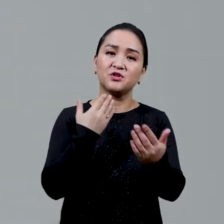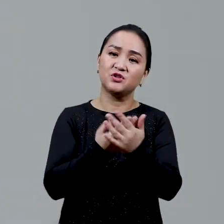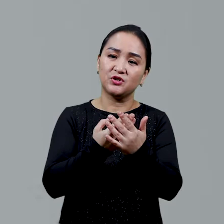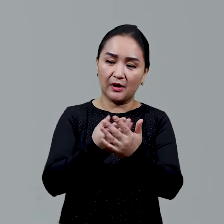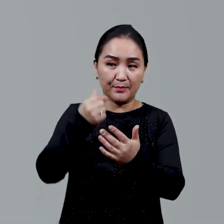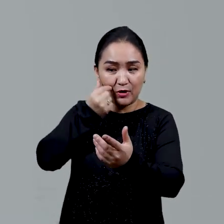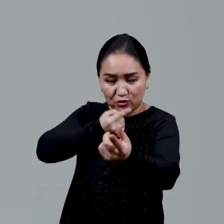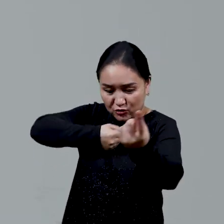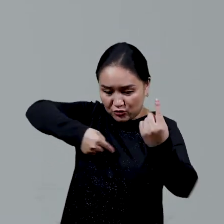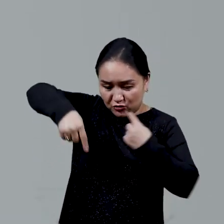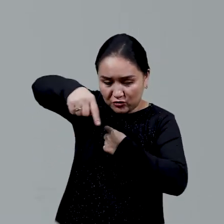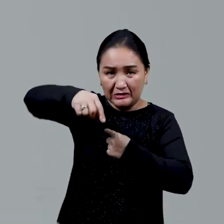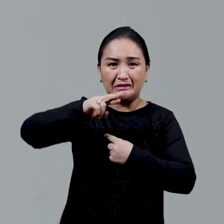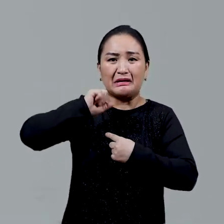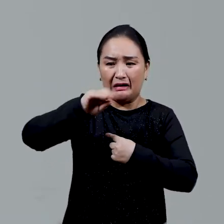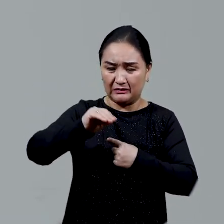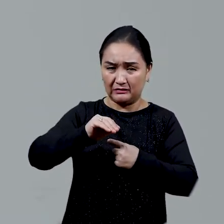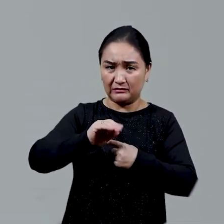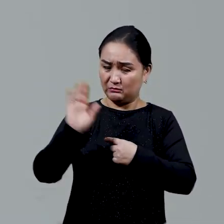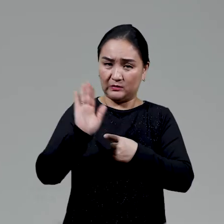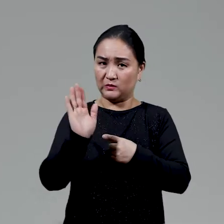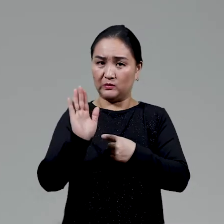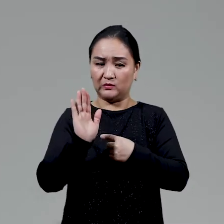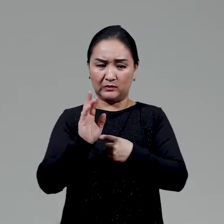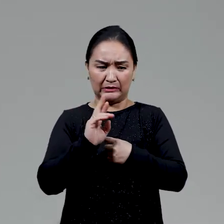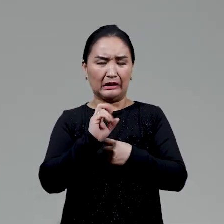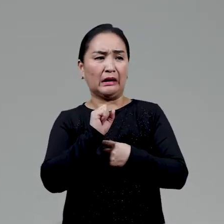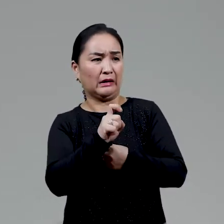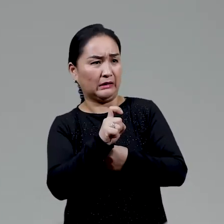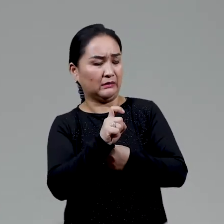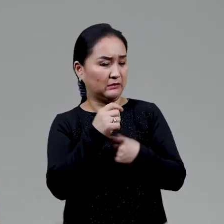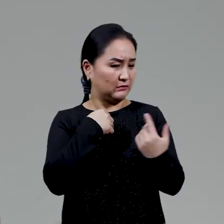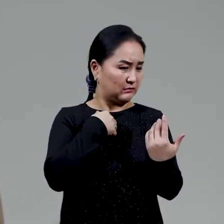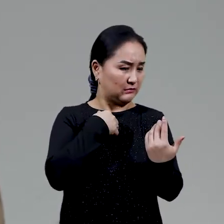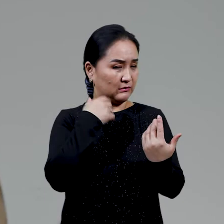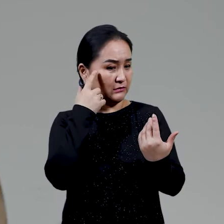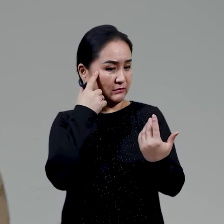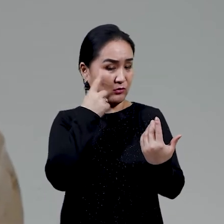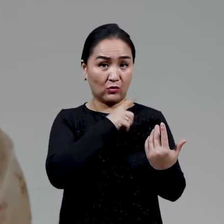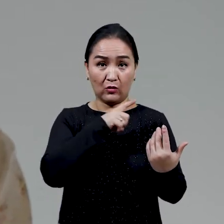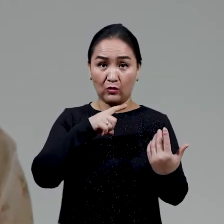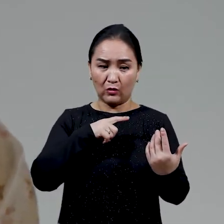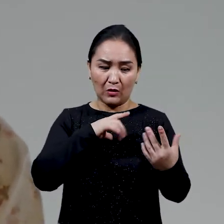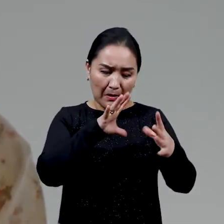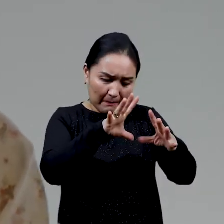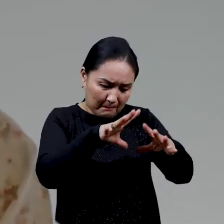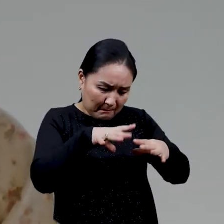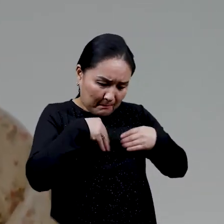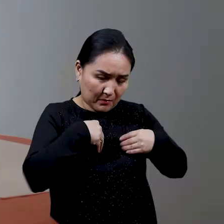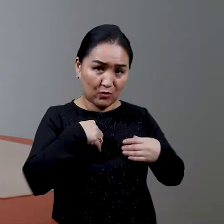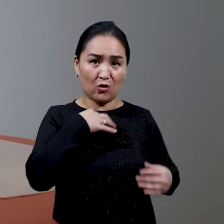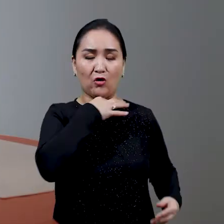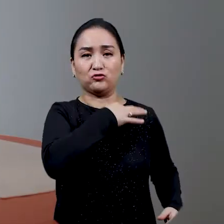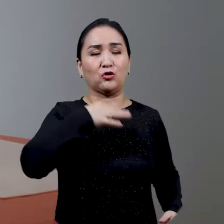Одоо ингээл оронд нь бодоол үзэх гээ яаж юм бэж болох юм яа. Одоо тэгэхээр яах вэ гэл ингээл өөрөө өөртөө ингээл бодоол мэдрэмж авах гээ